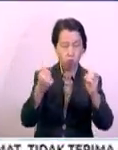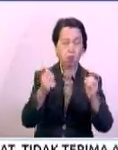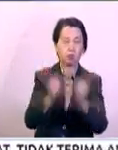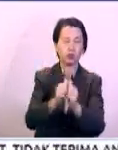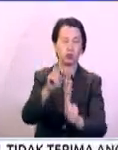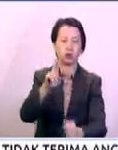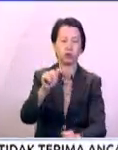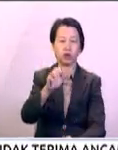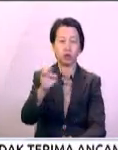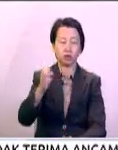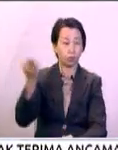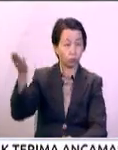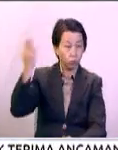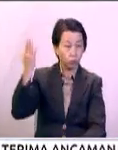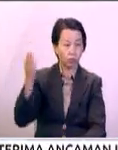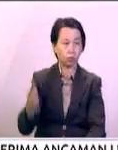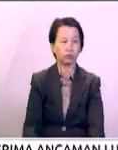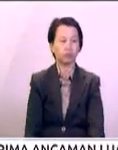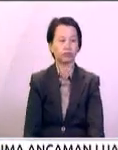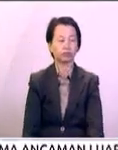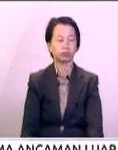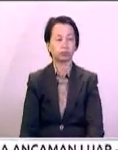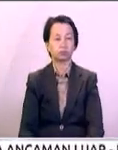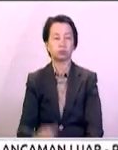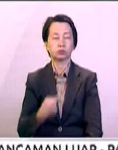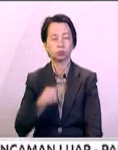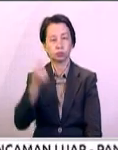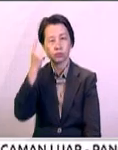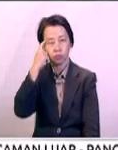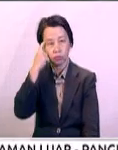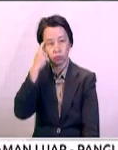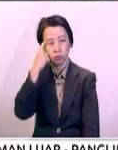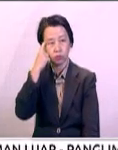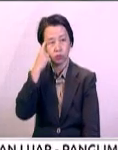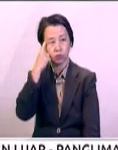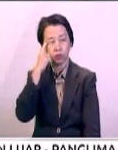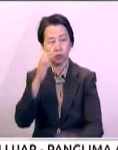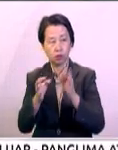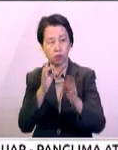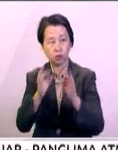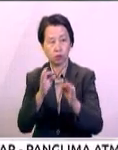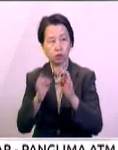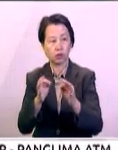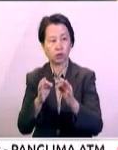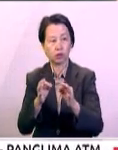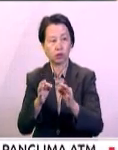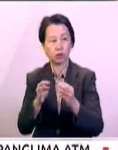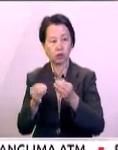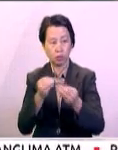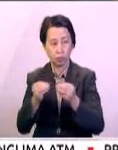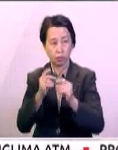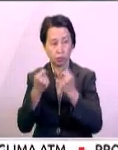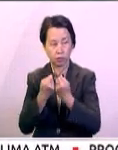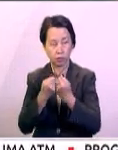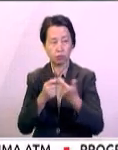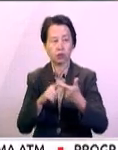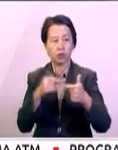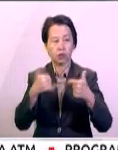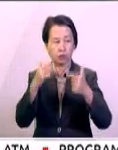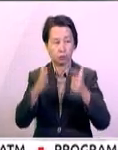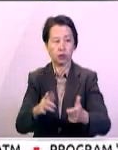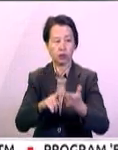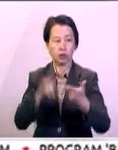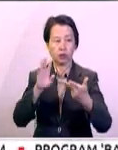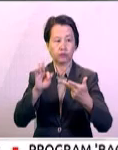UAE sebelum ini. Saya berpendapat kalau head coach, management team, players,